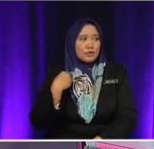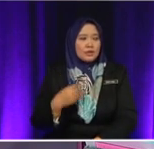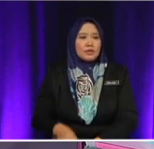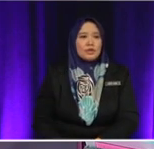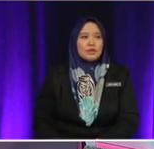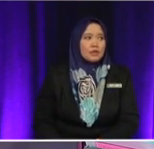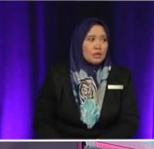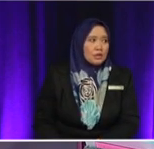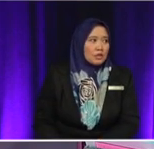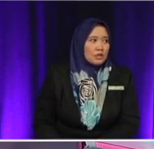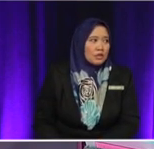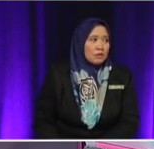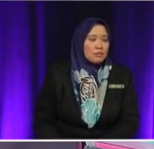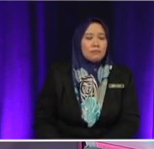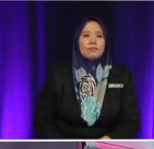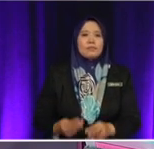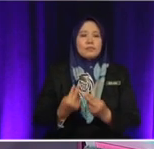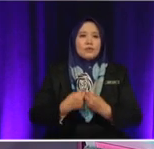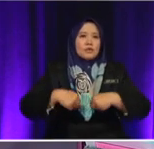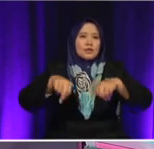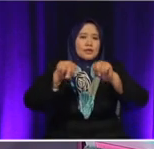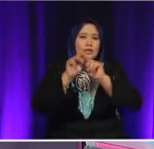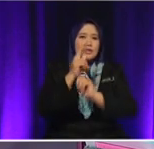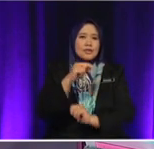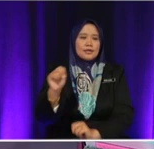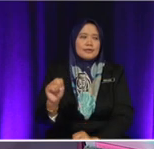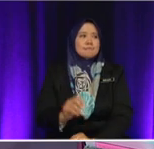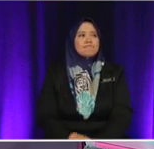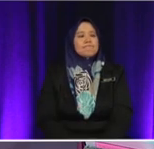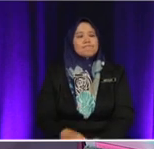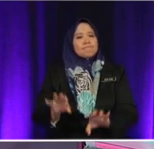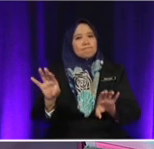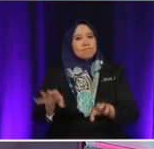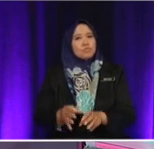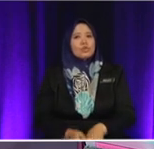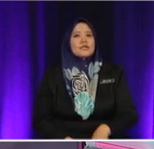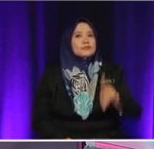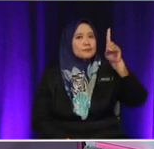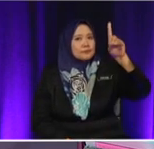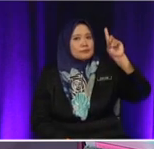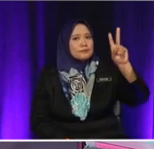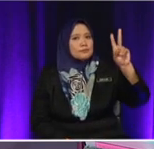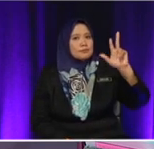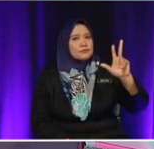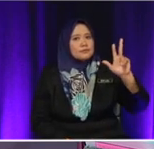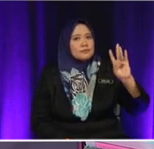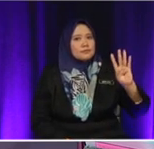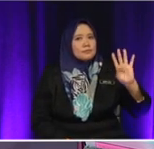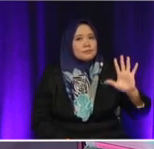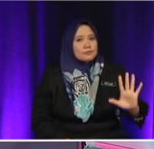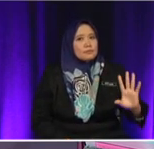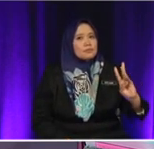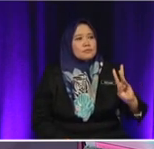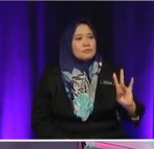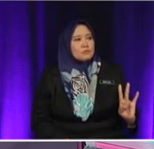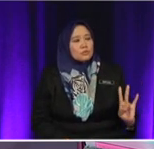alternatif. Yang keenam, melaksanakan keputusan. Dan yang terakhir, kawalan dan penilaian. Jadi dengan bilangan angka ini untuk